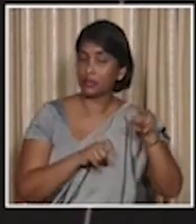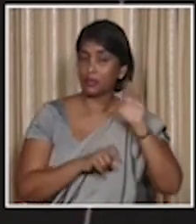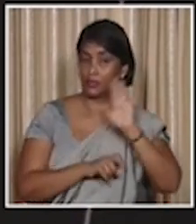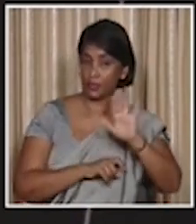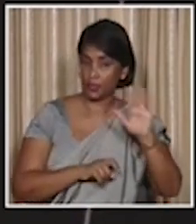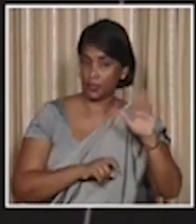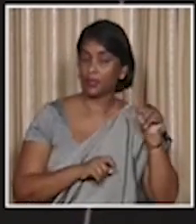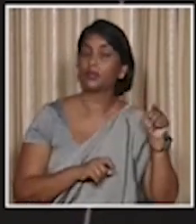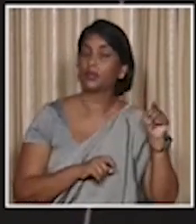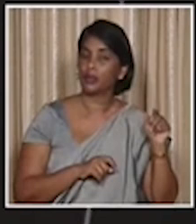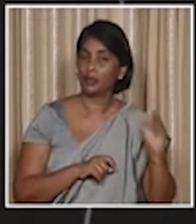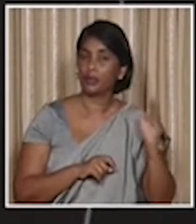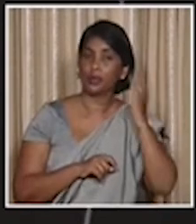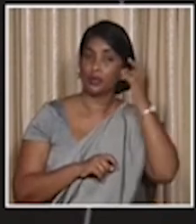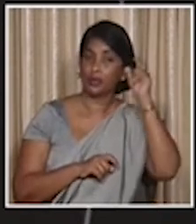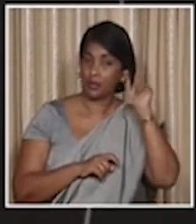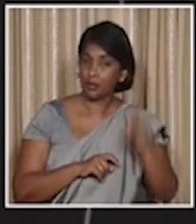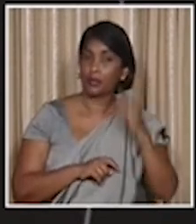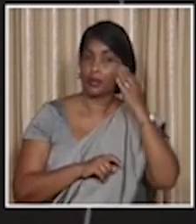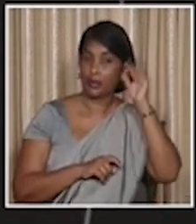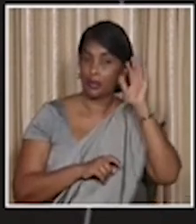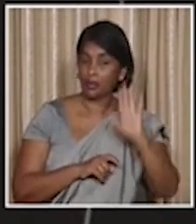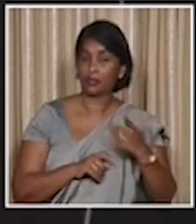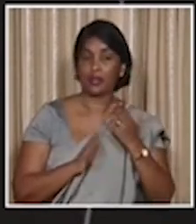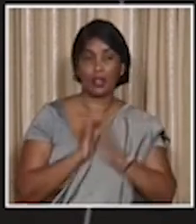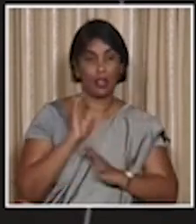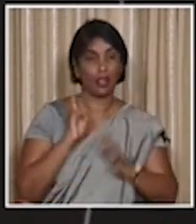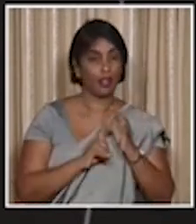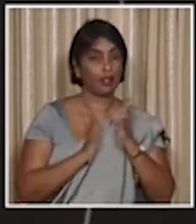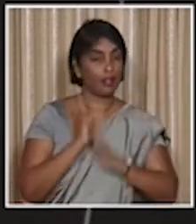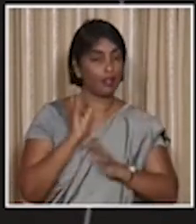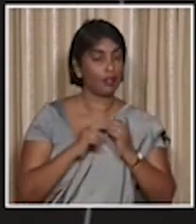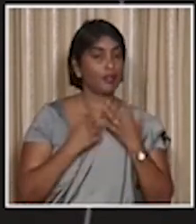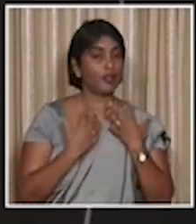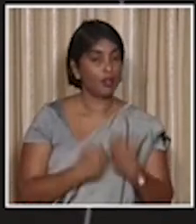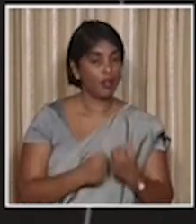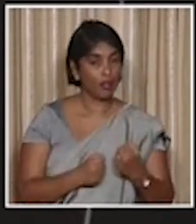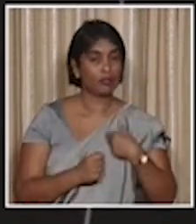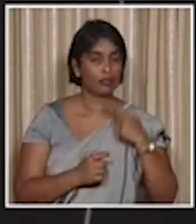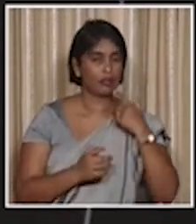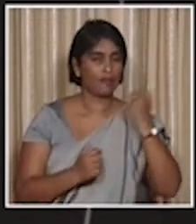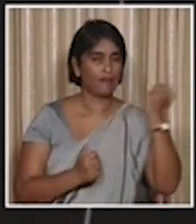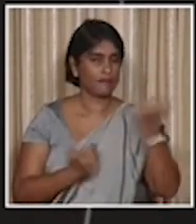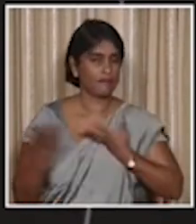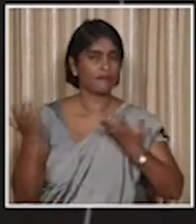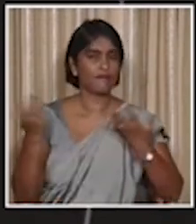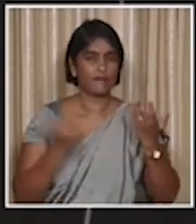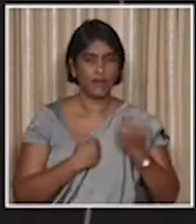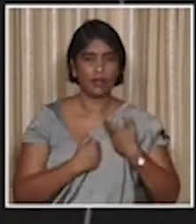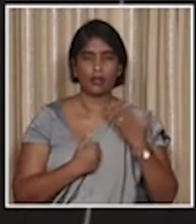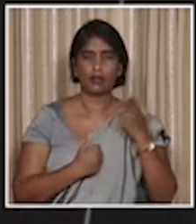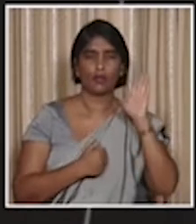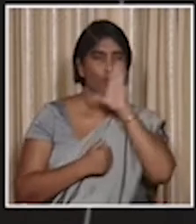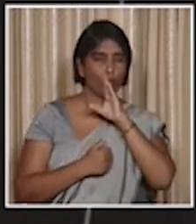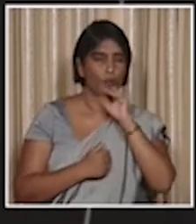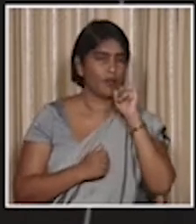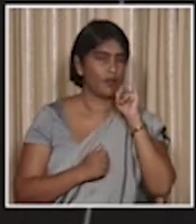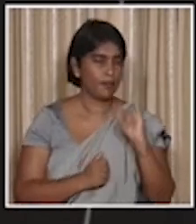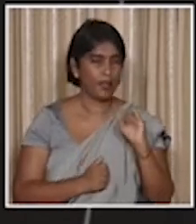geng, මේ කාන්තාවට මේ කාන්තාව අපි මන්ත්‍රීවරියන්ට ලැබිලා තියෙන මේ අපහාස අසභ්‍ය